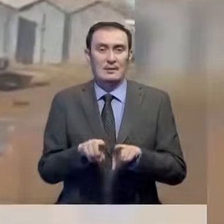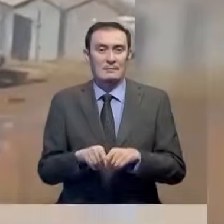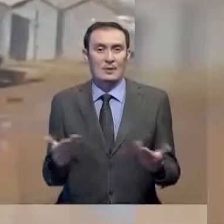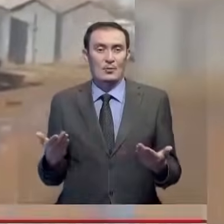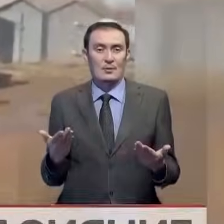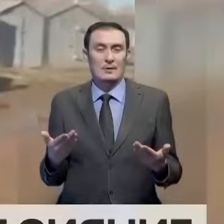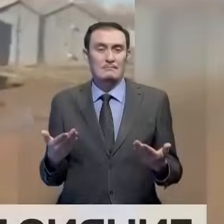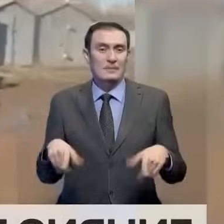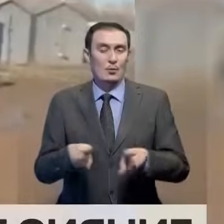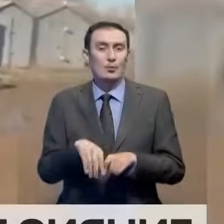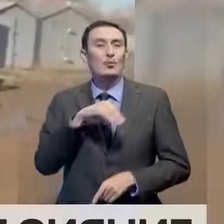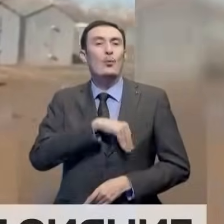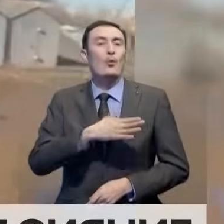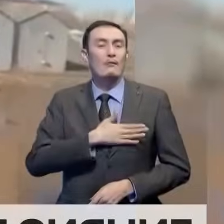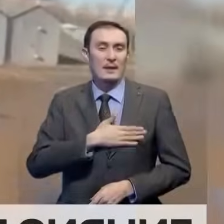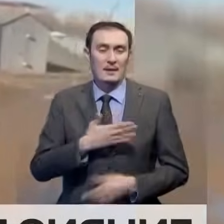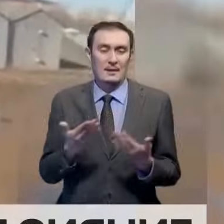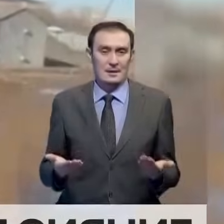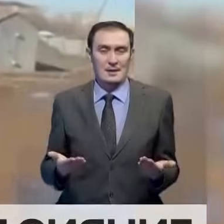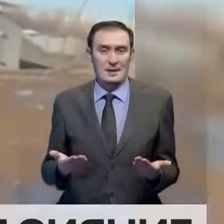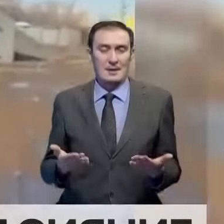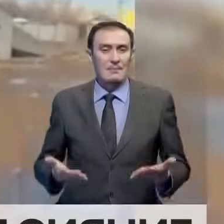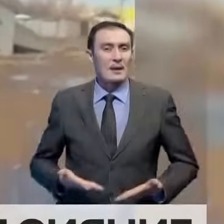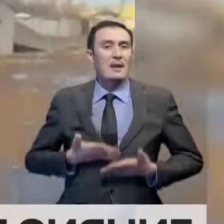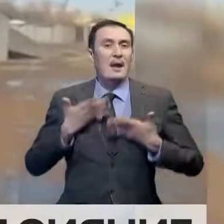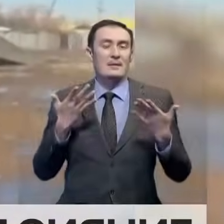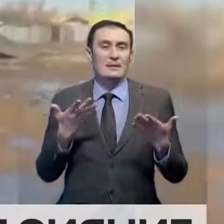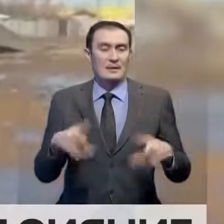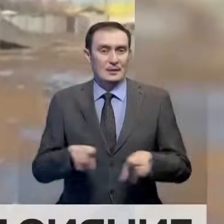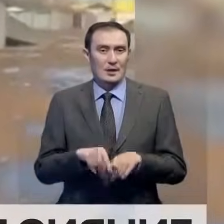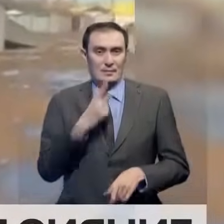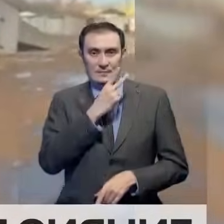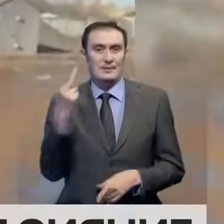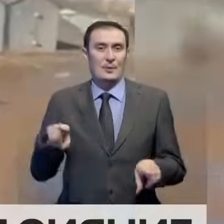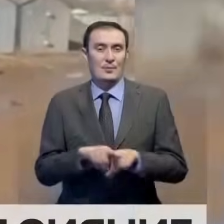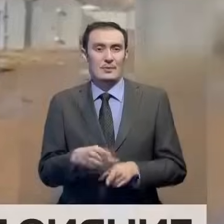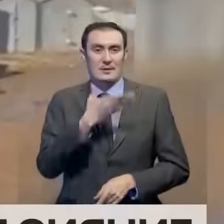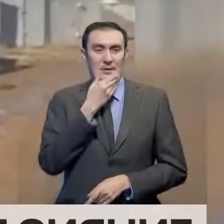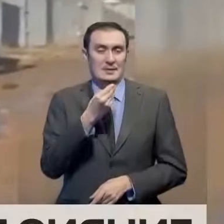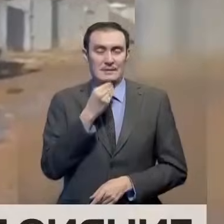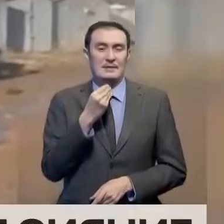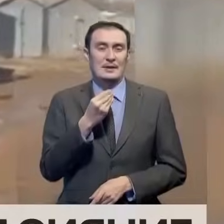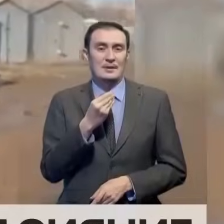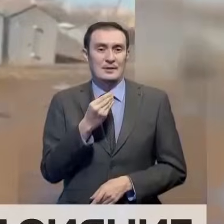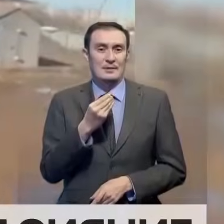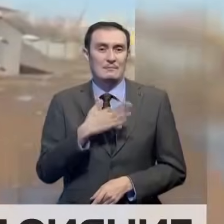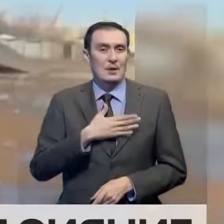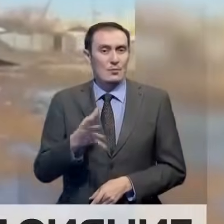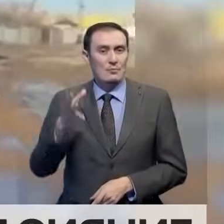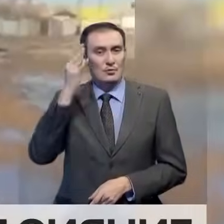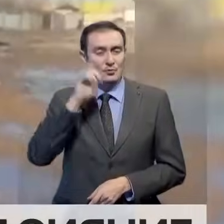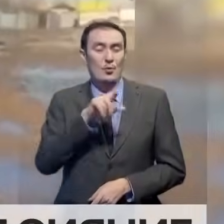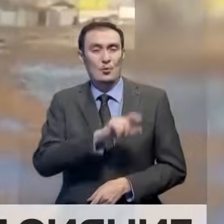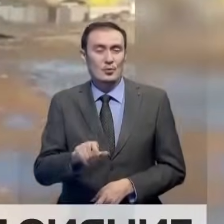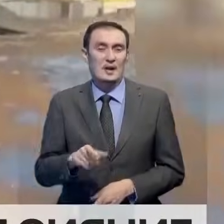такое духовное поднятие, что ли, когда ты такое лицезреешь. И я считаю, что